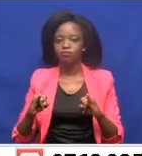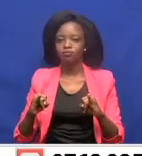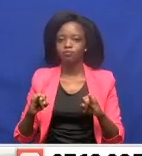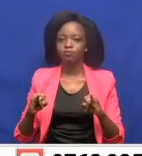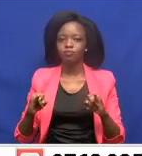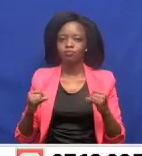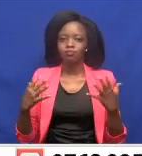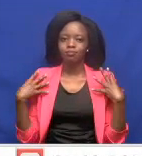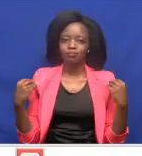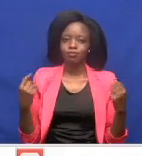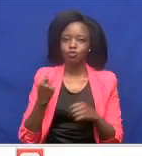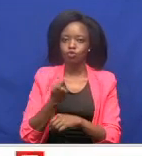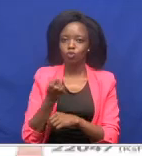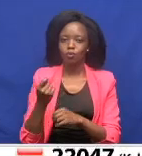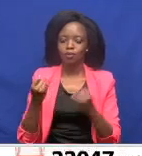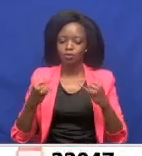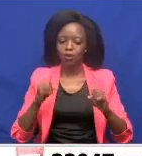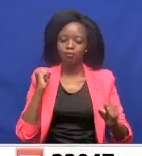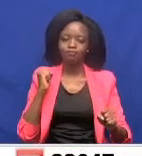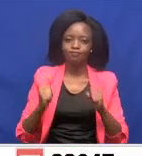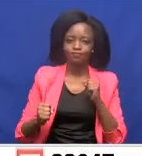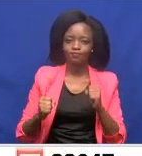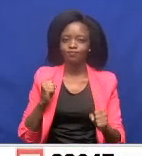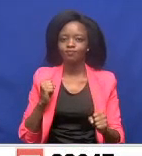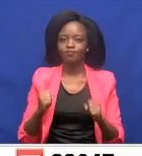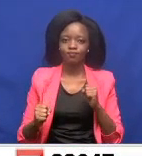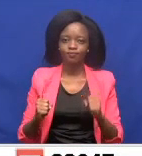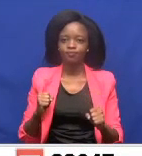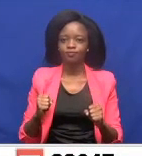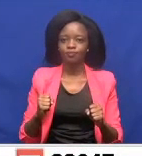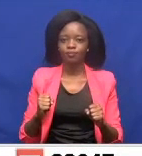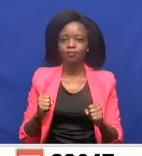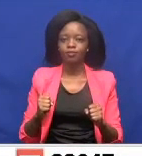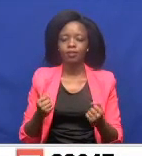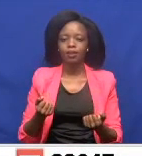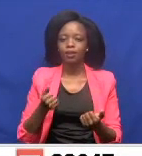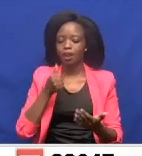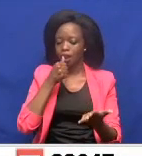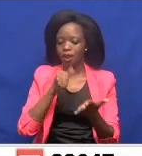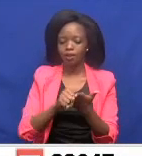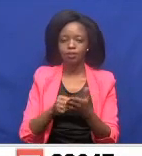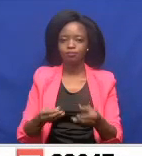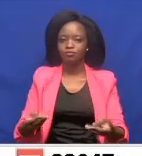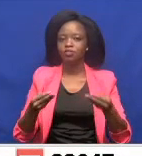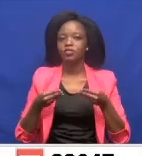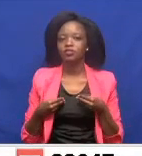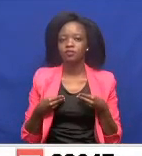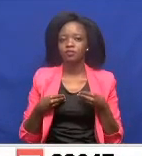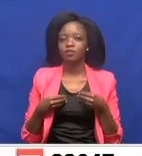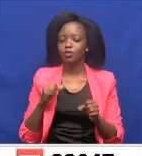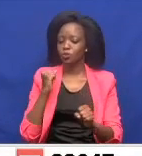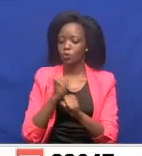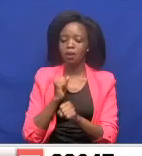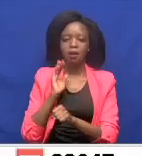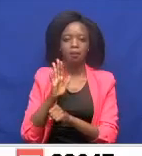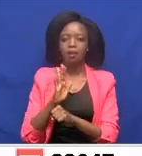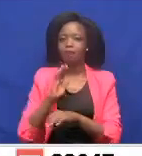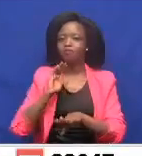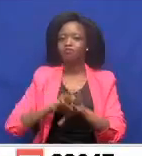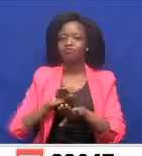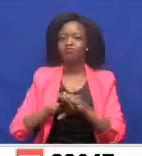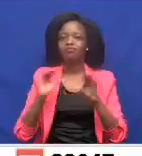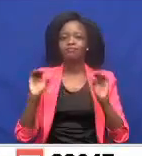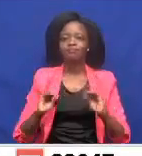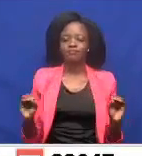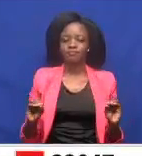mafizio kidogo nikajaribu kuanza kukimbia nikapigwa na barua ya kwamba your performance is below the expected